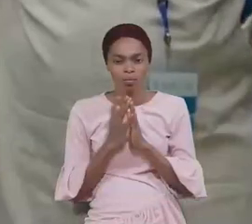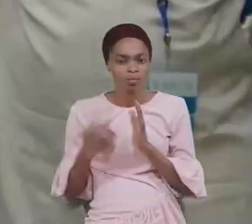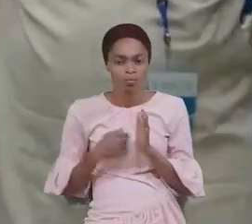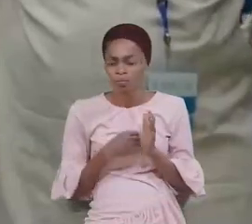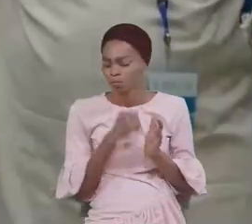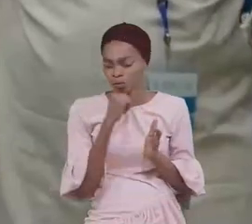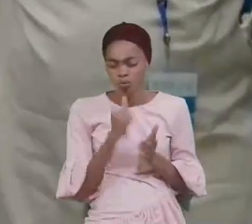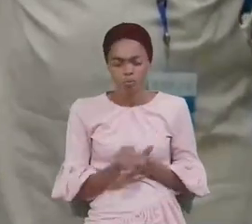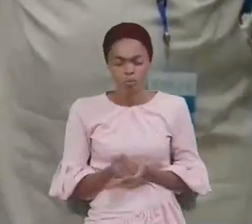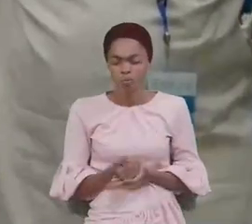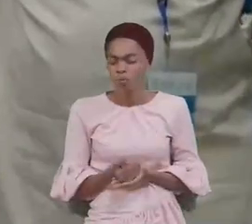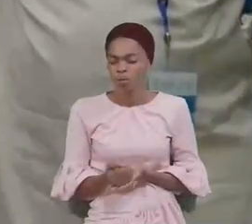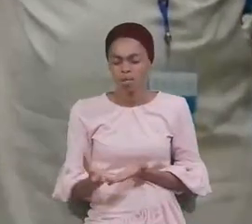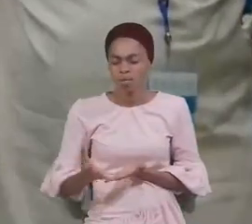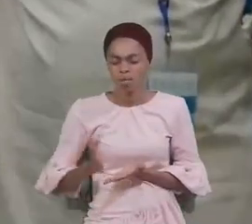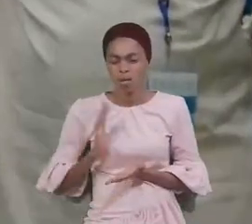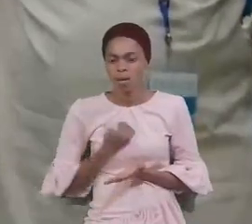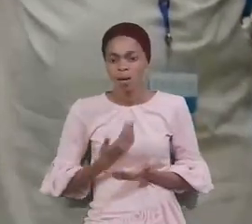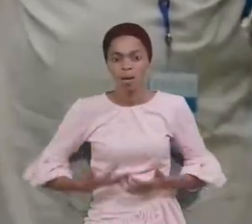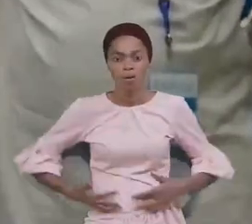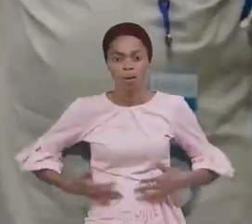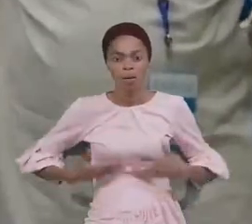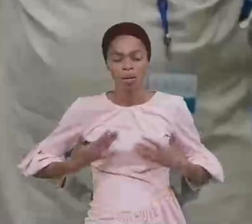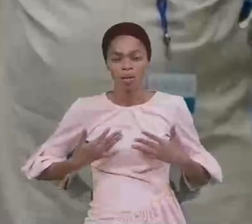Nous ne passons pas notre vie